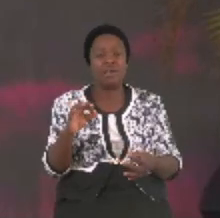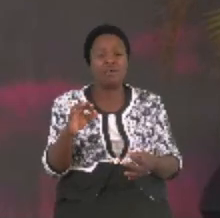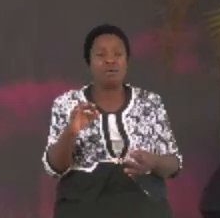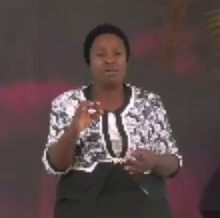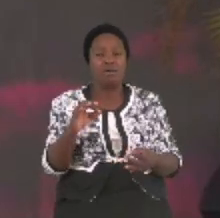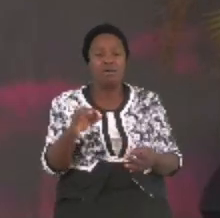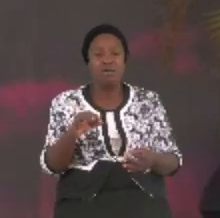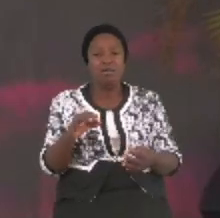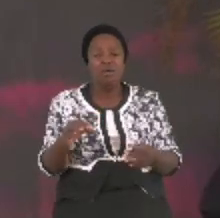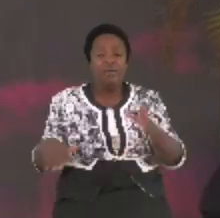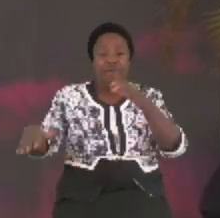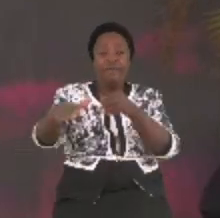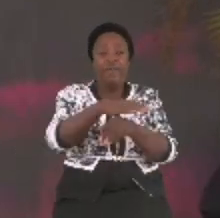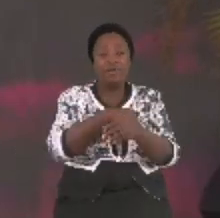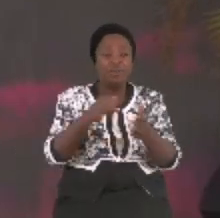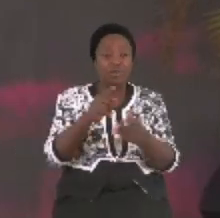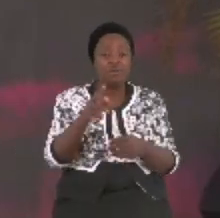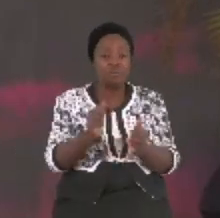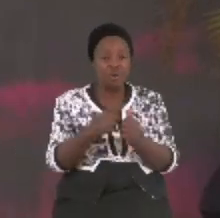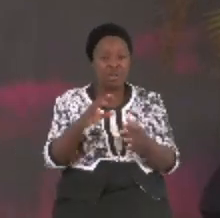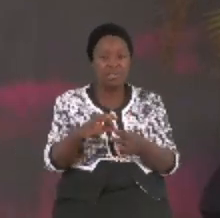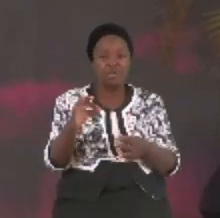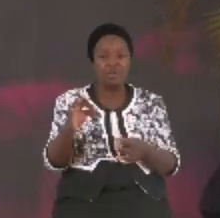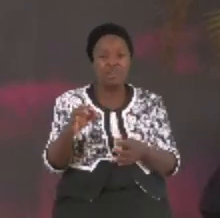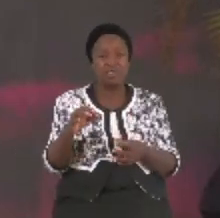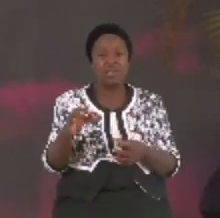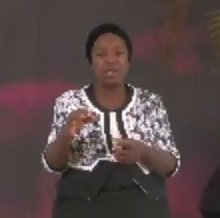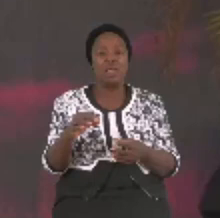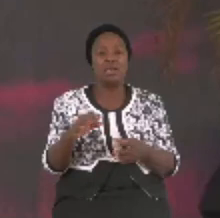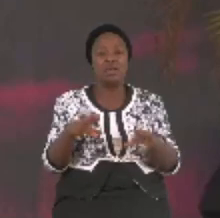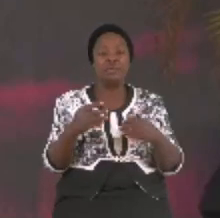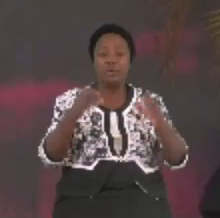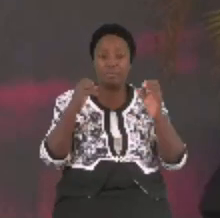Il te sature par son esprit. Il te